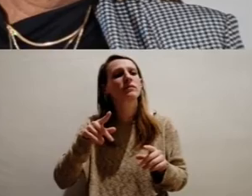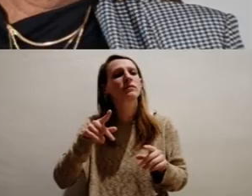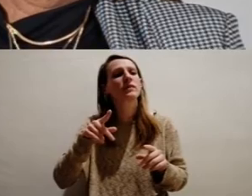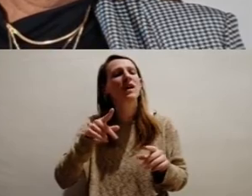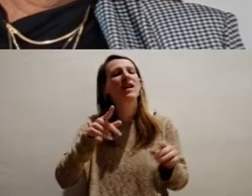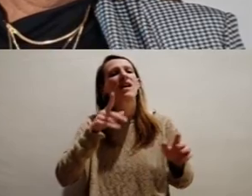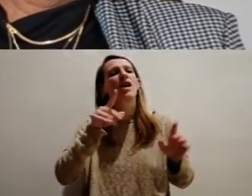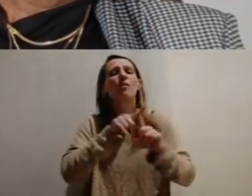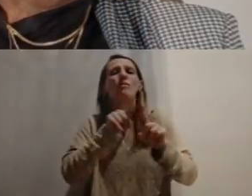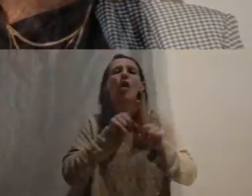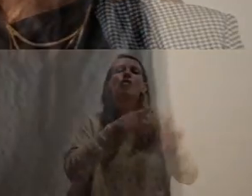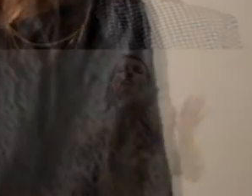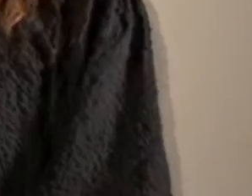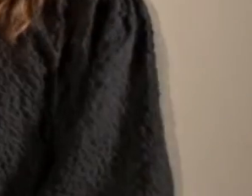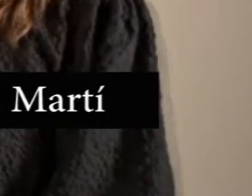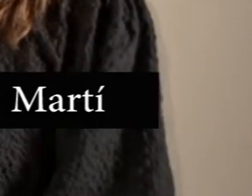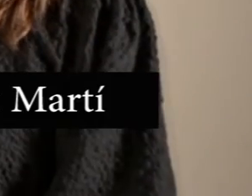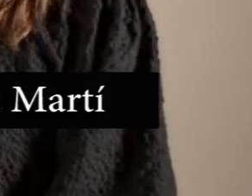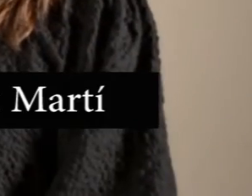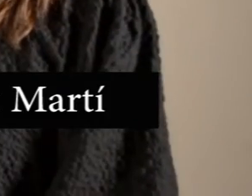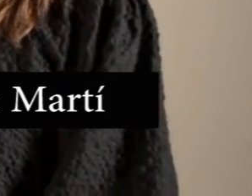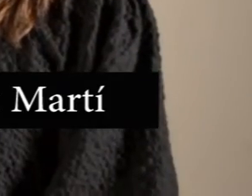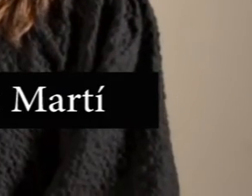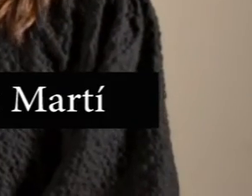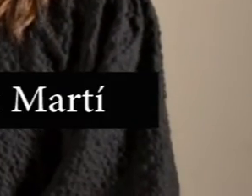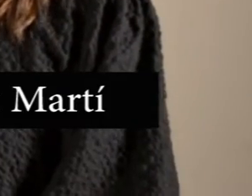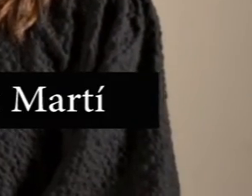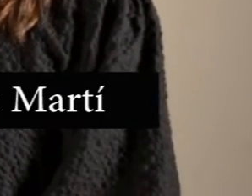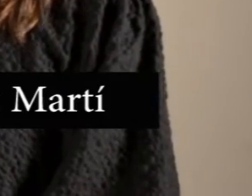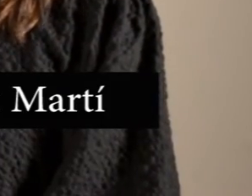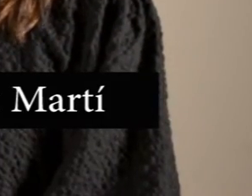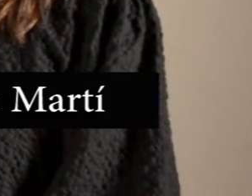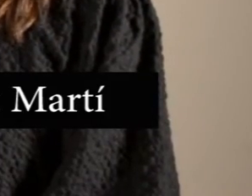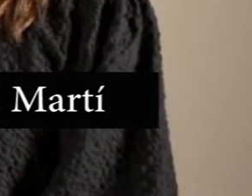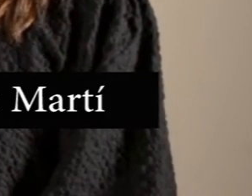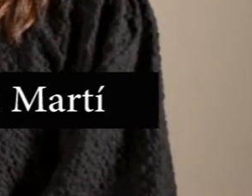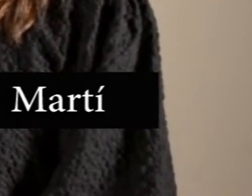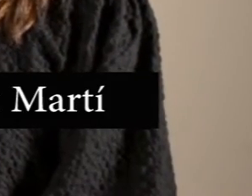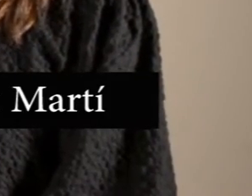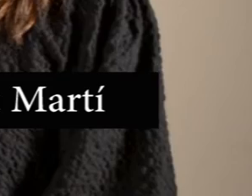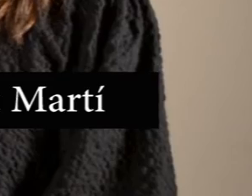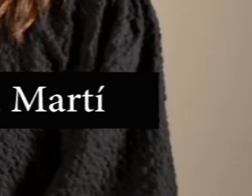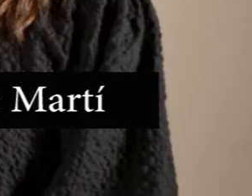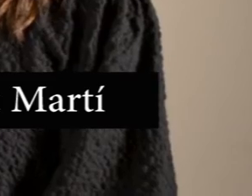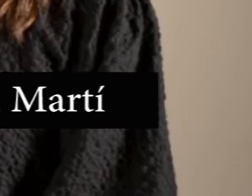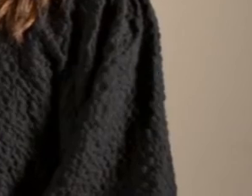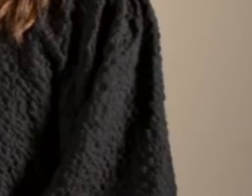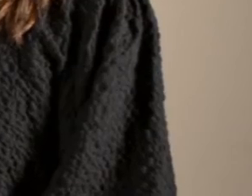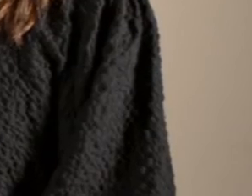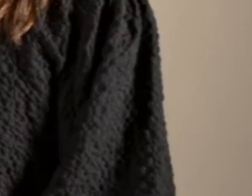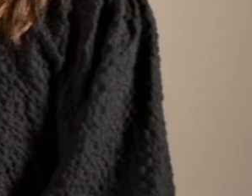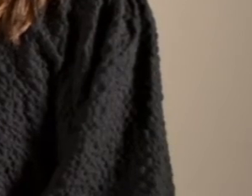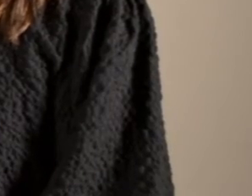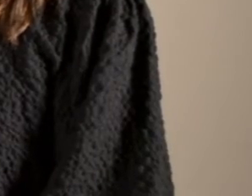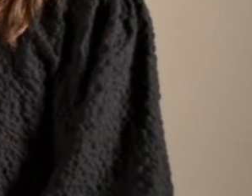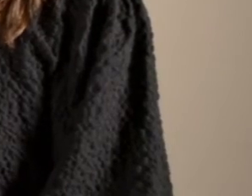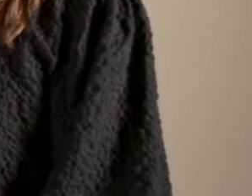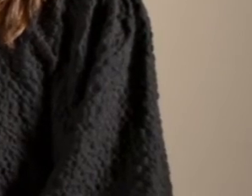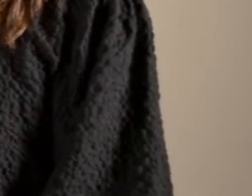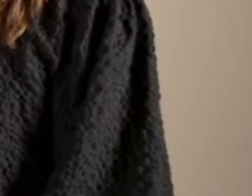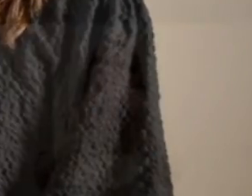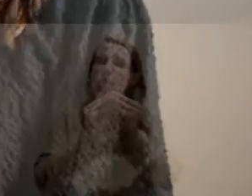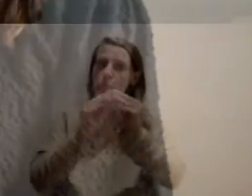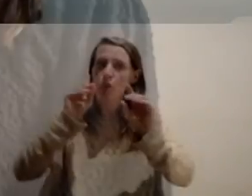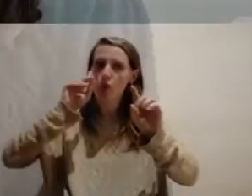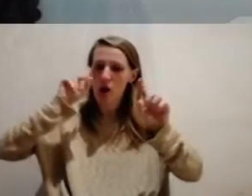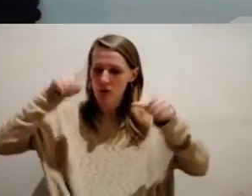por la despenalización. Perquè és important donar eines per ser crítics, per conèixer-nos, per repensar-nos i per repensar el